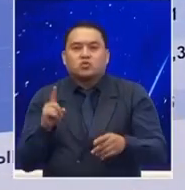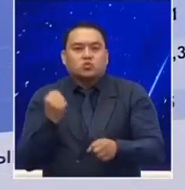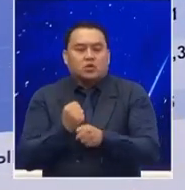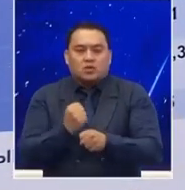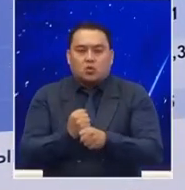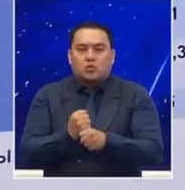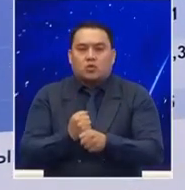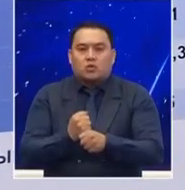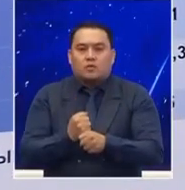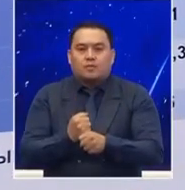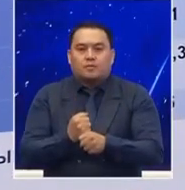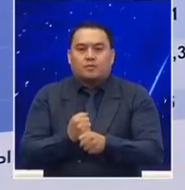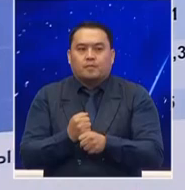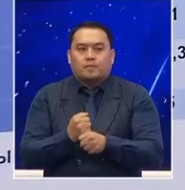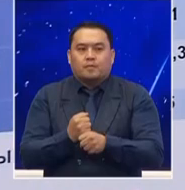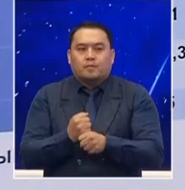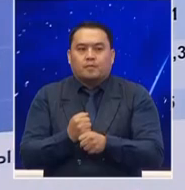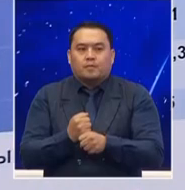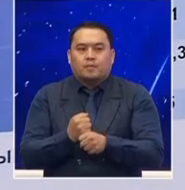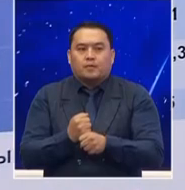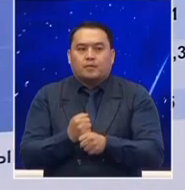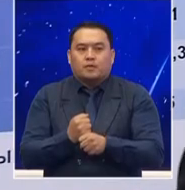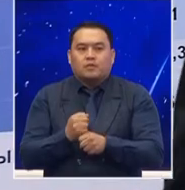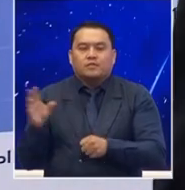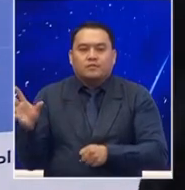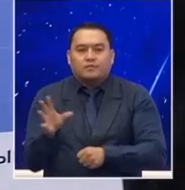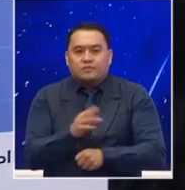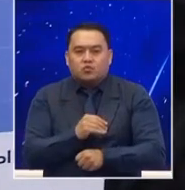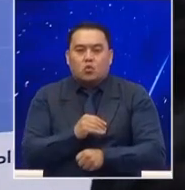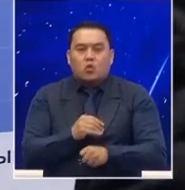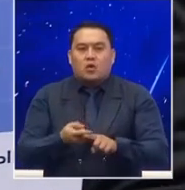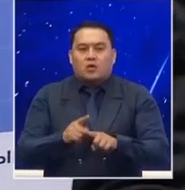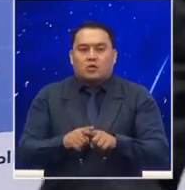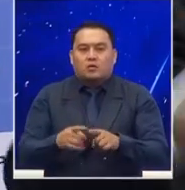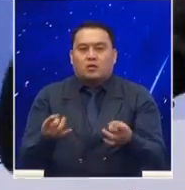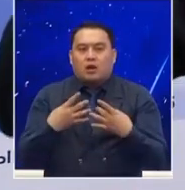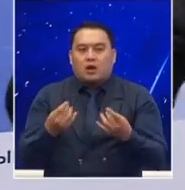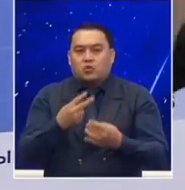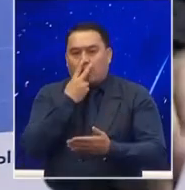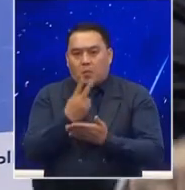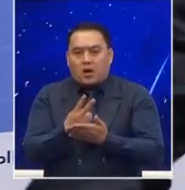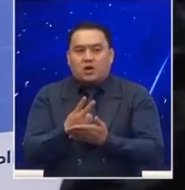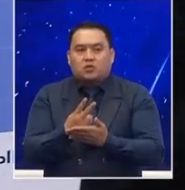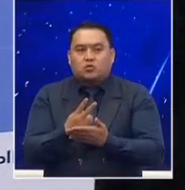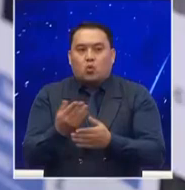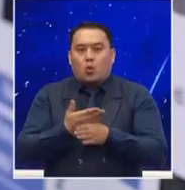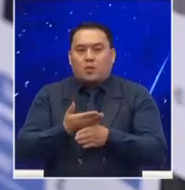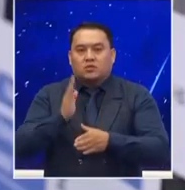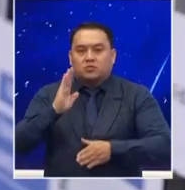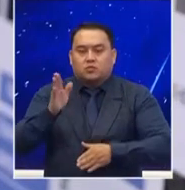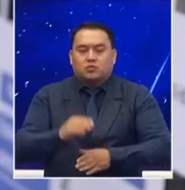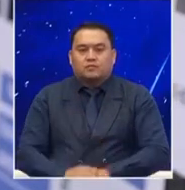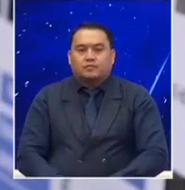кайзерде ано кушенің жарығын жасау, дұрыстау керек. Соның бәрін айтсын, еще пока не поздно, көмектесем,